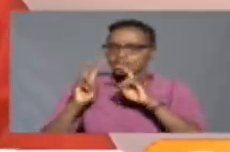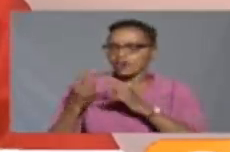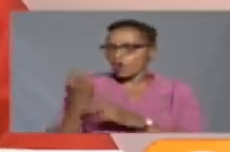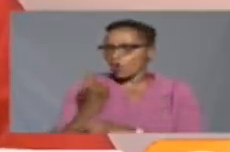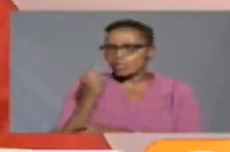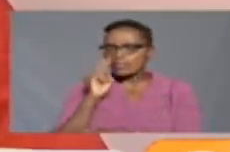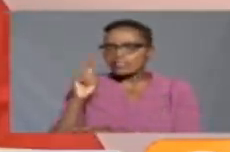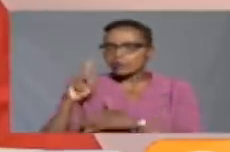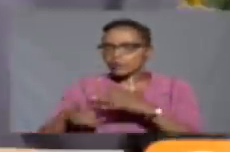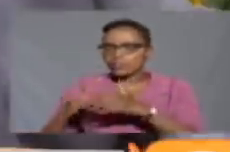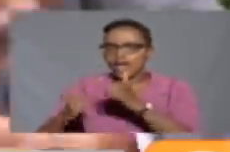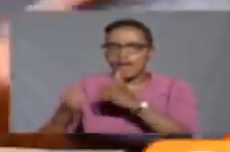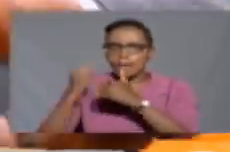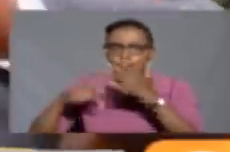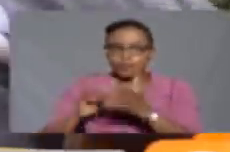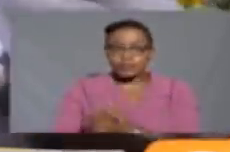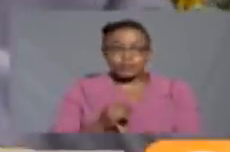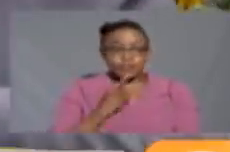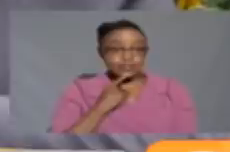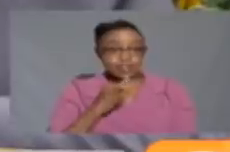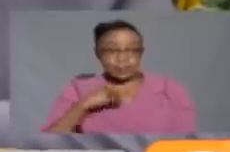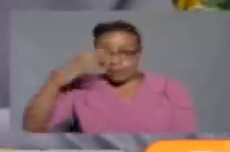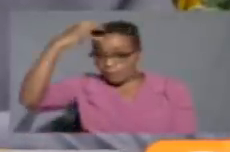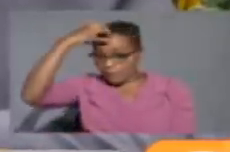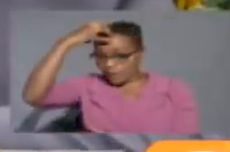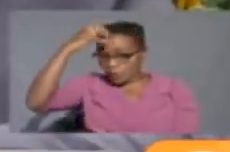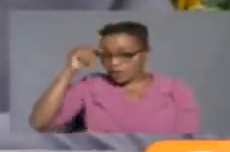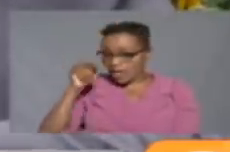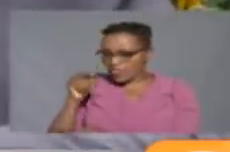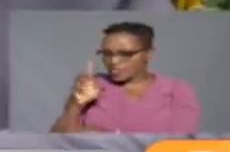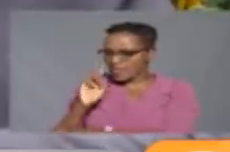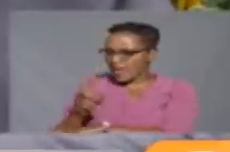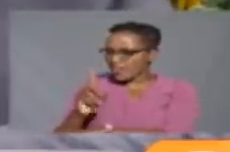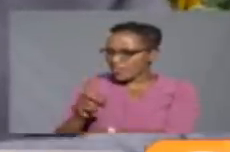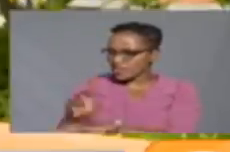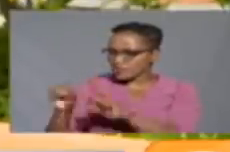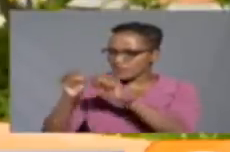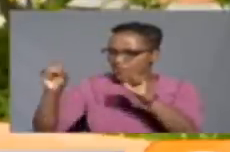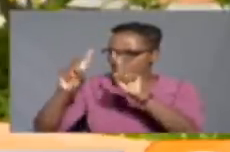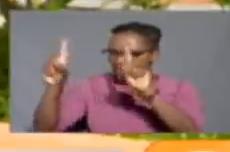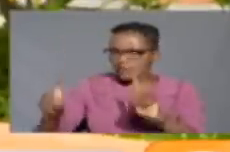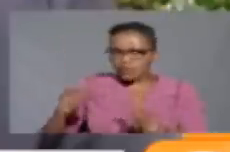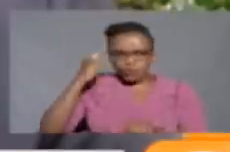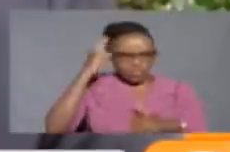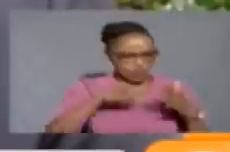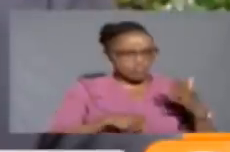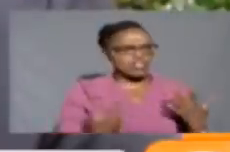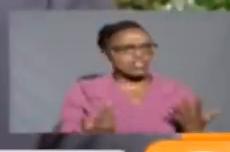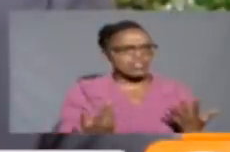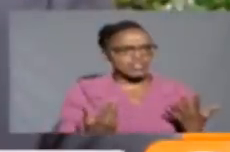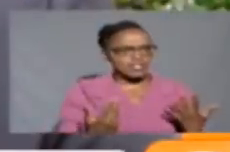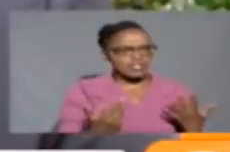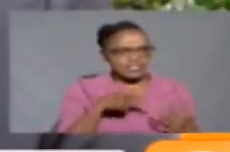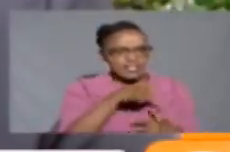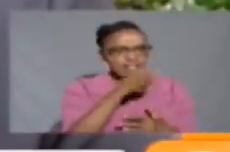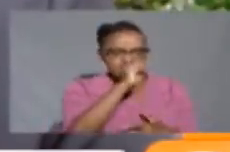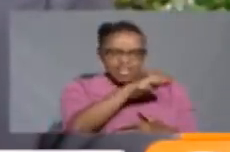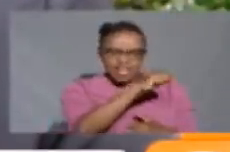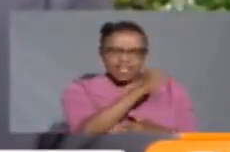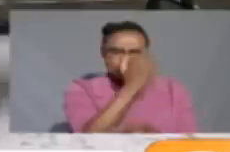kionjo. Are you telling me Miguna is that much of a threat to the system? What do you think? They are scared, yes,